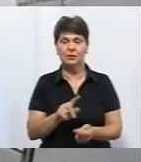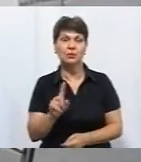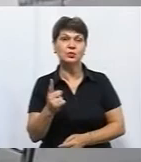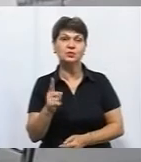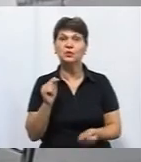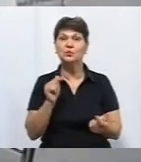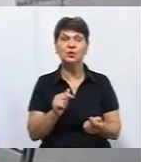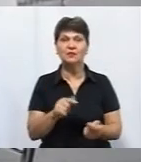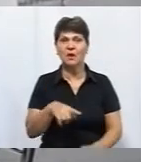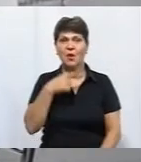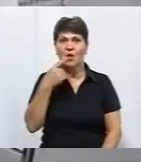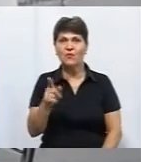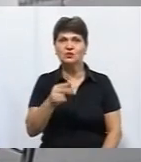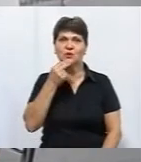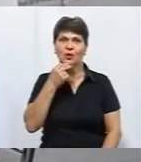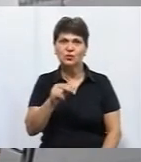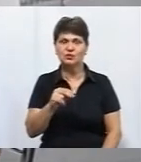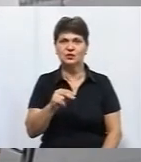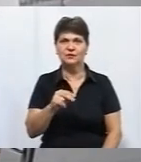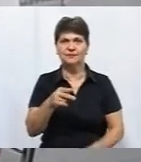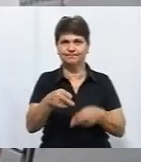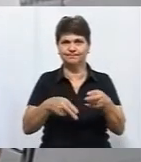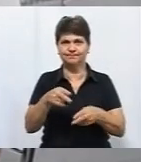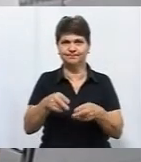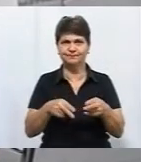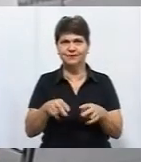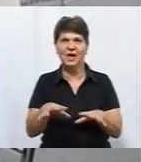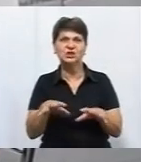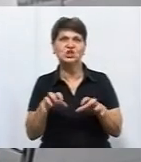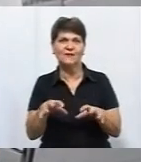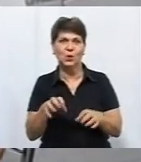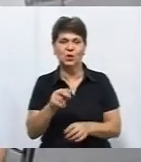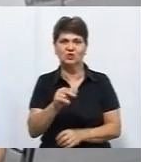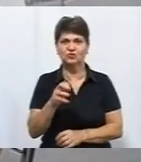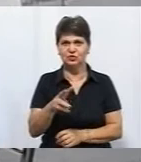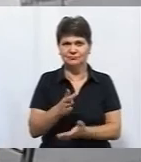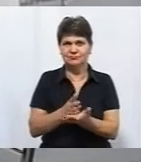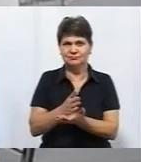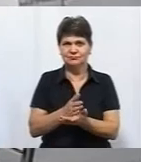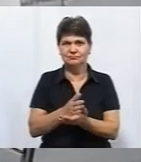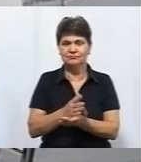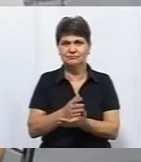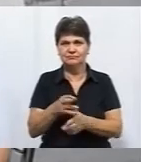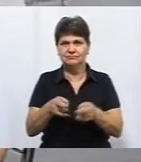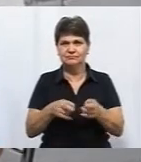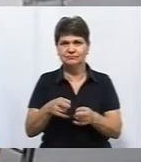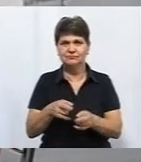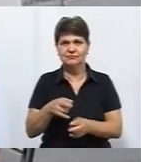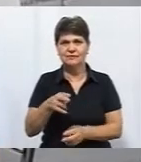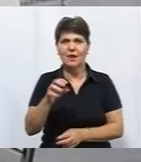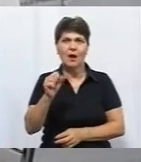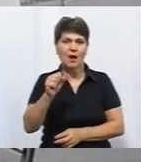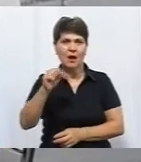проти? Говорять, що краще б ми їх стерилізували, животних, чим ставили їм воду. Я говорю, ну, від води ж вони не